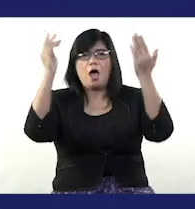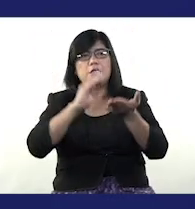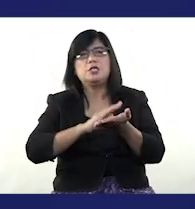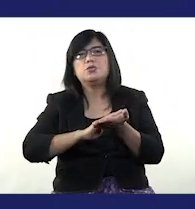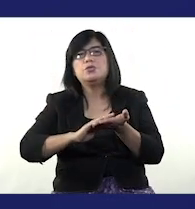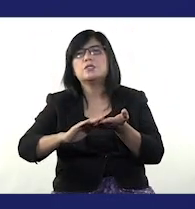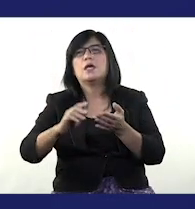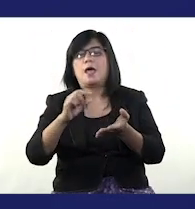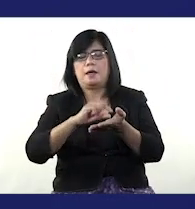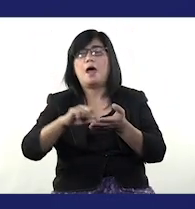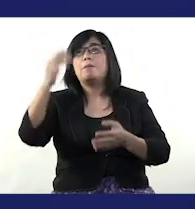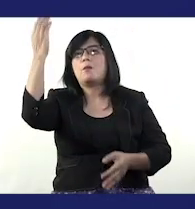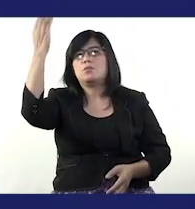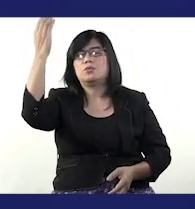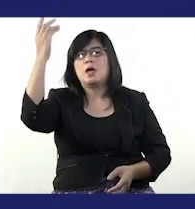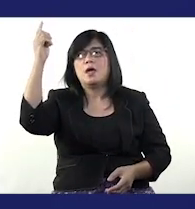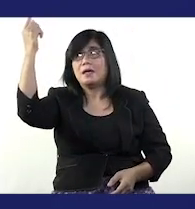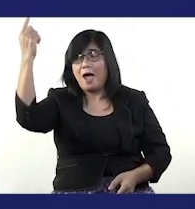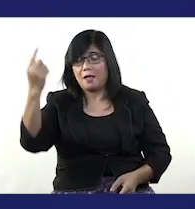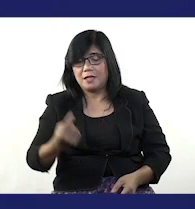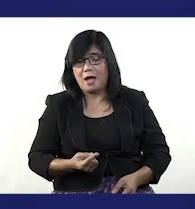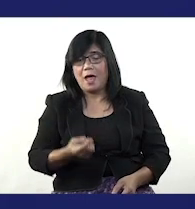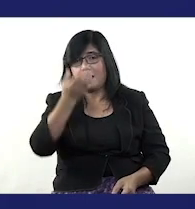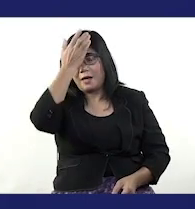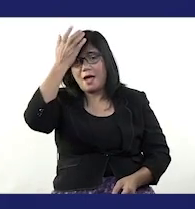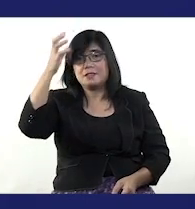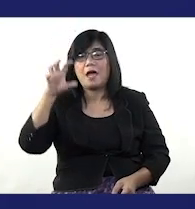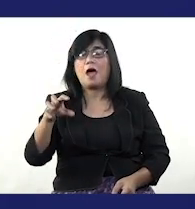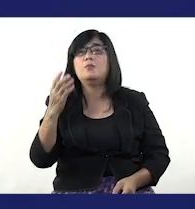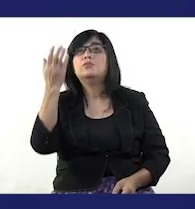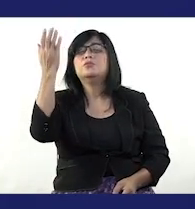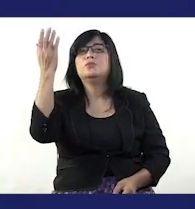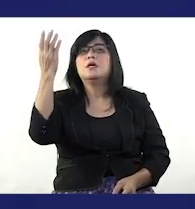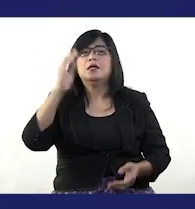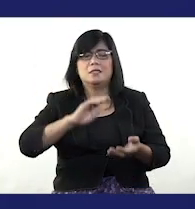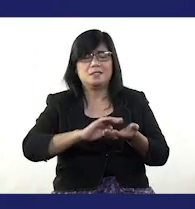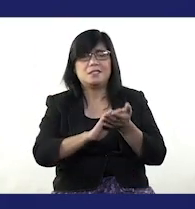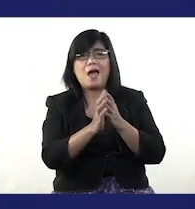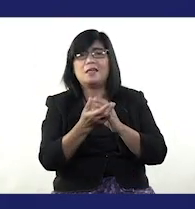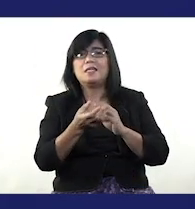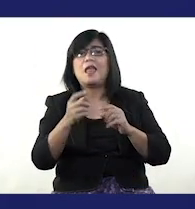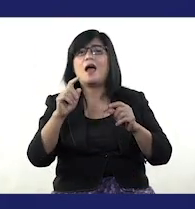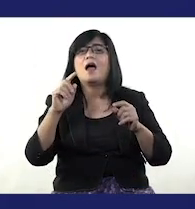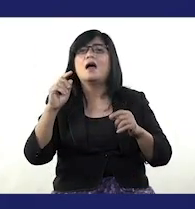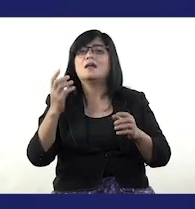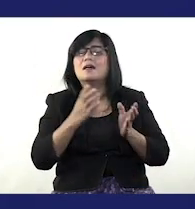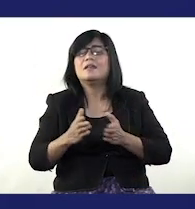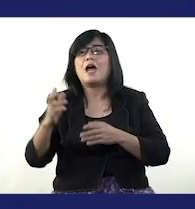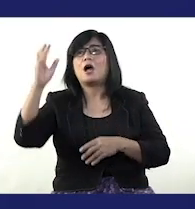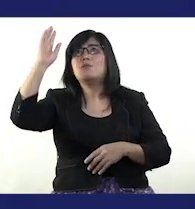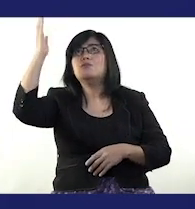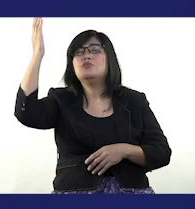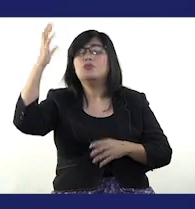nama-mu Hai datanglah kerajaan-mu jadilah kehendak-mu di bumi